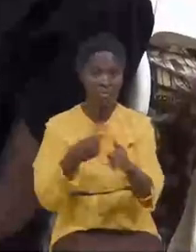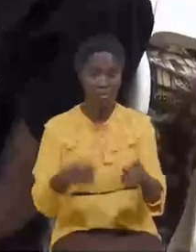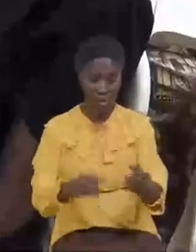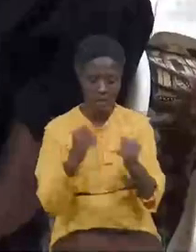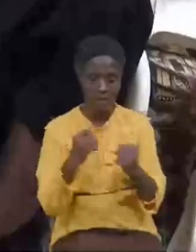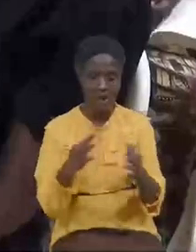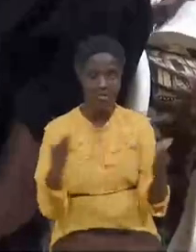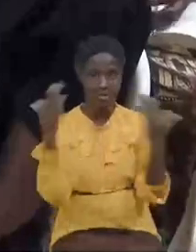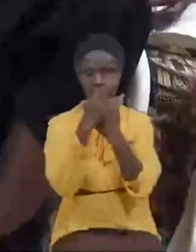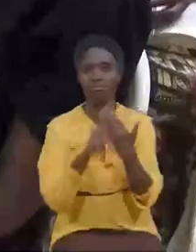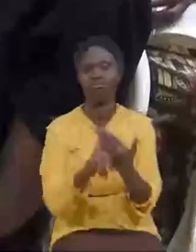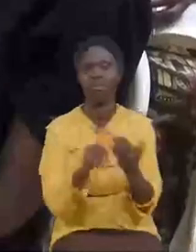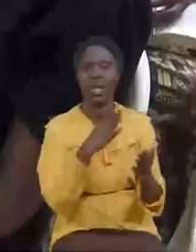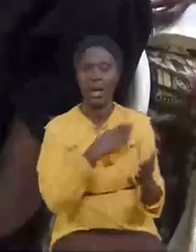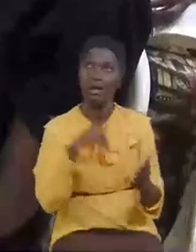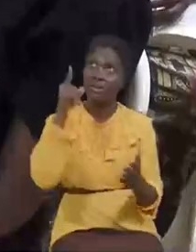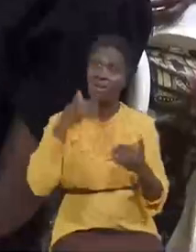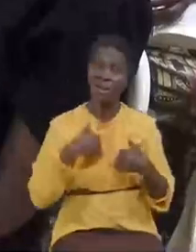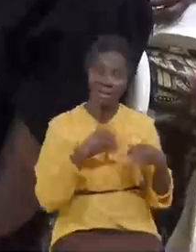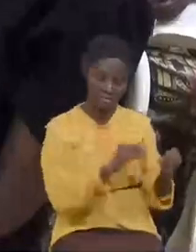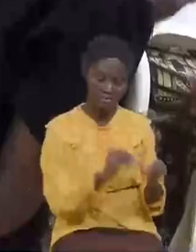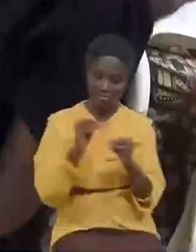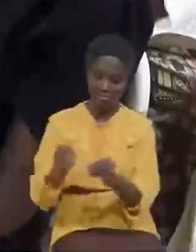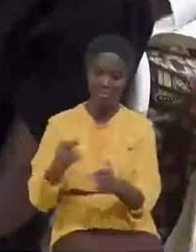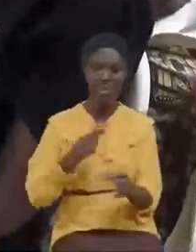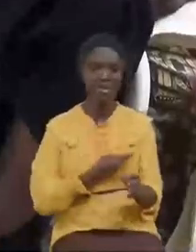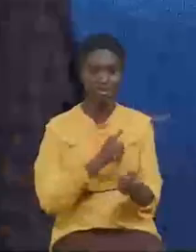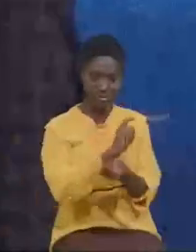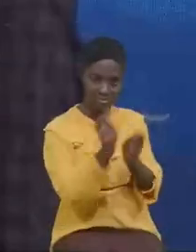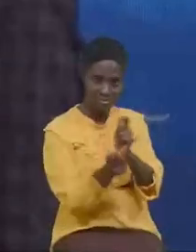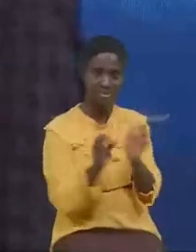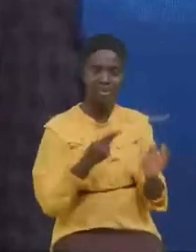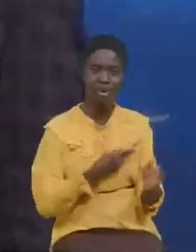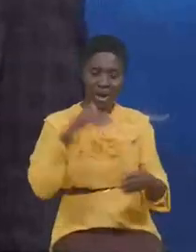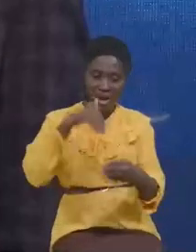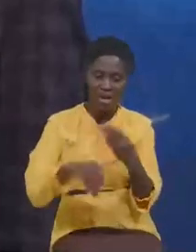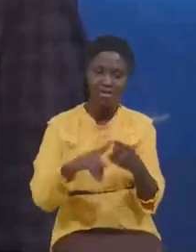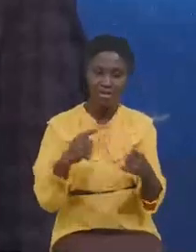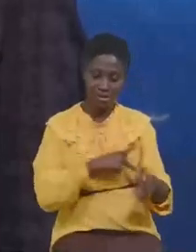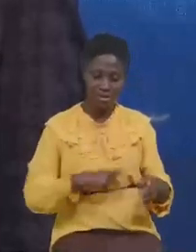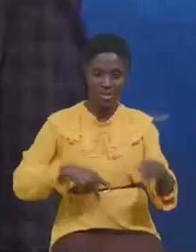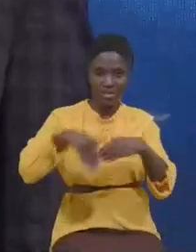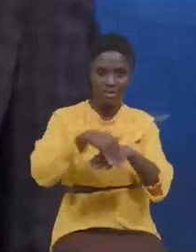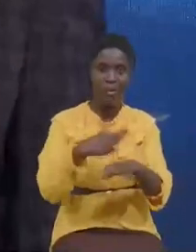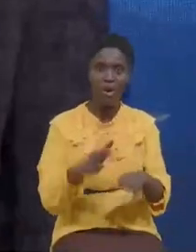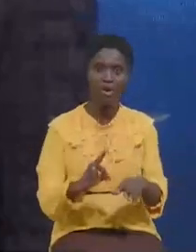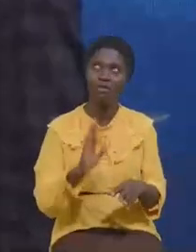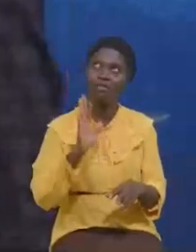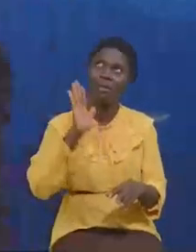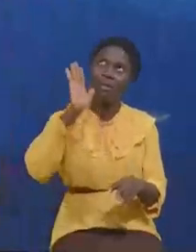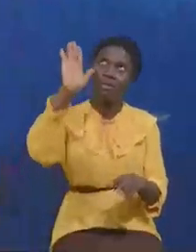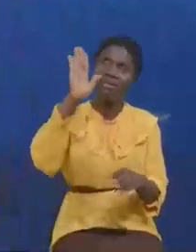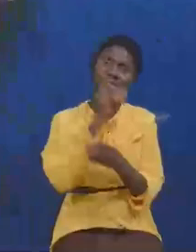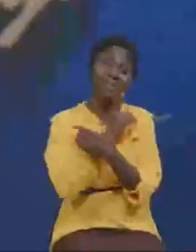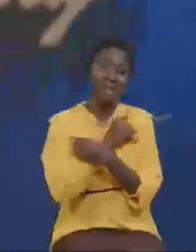des ténèbres et nous a transportés dans le royaume du Fils de son